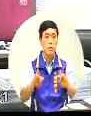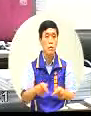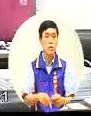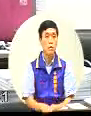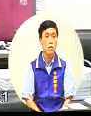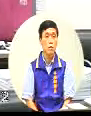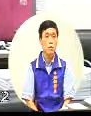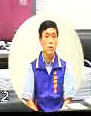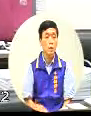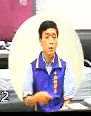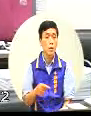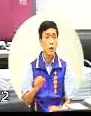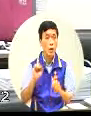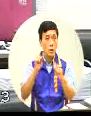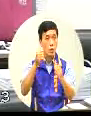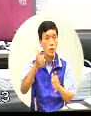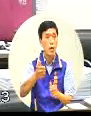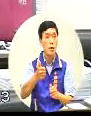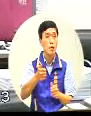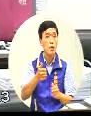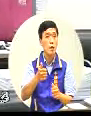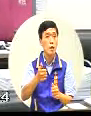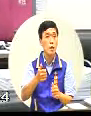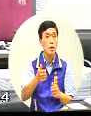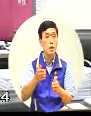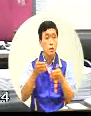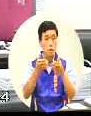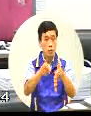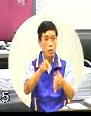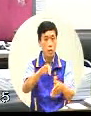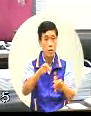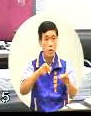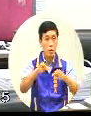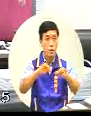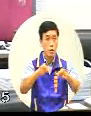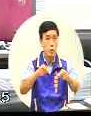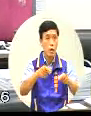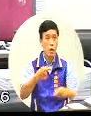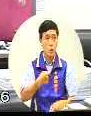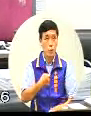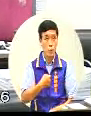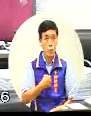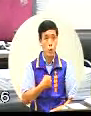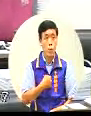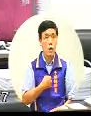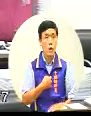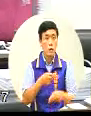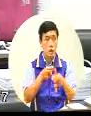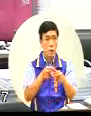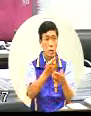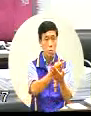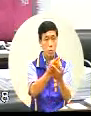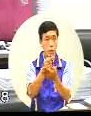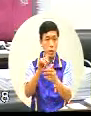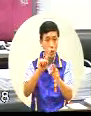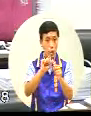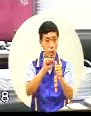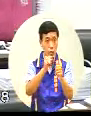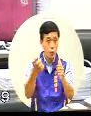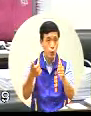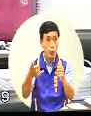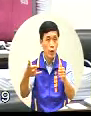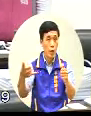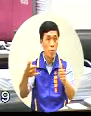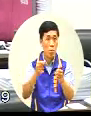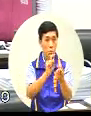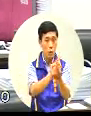说，议长可不可以这个案子可不可以？因为我相信太多同仁都有遇到这个问题了哈。那